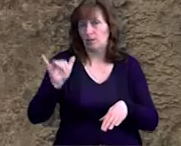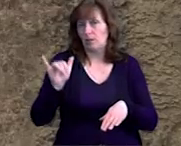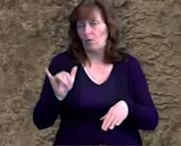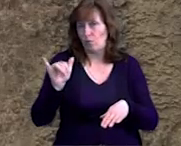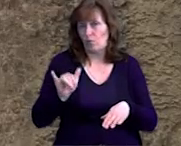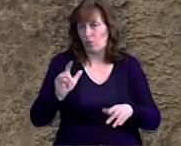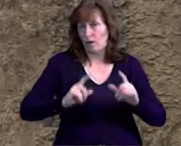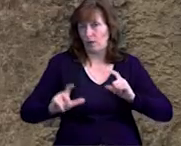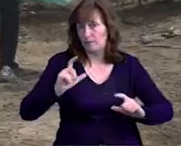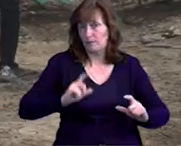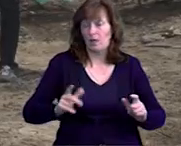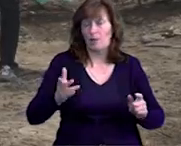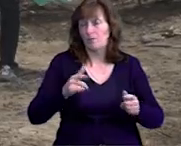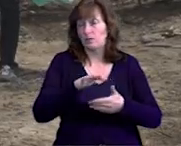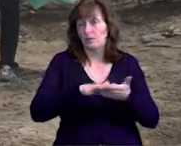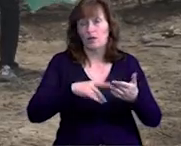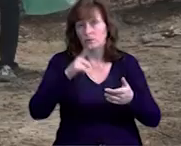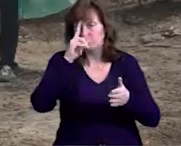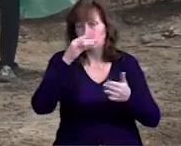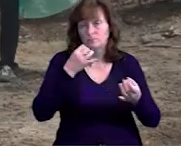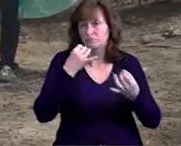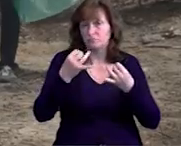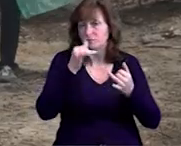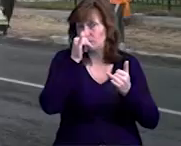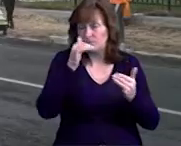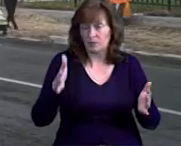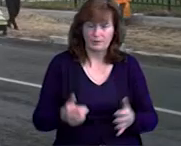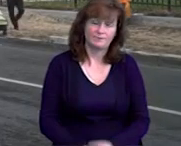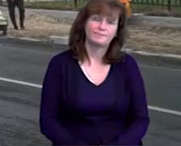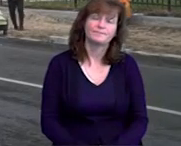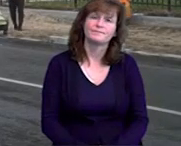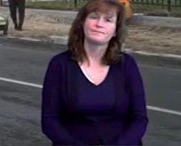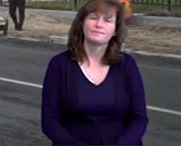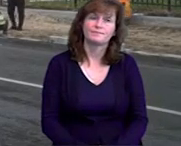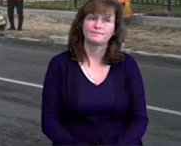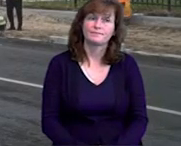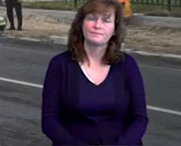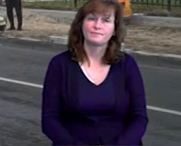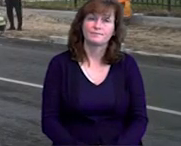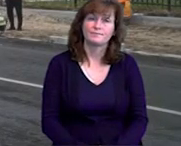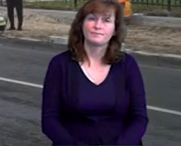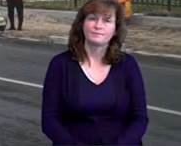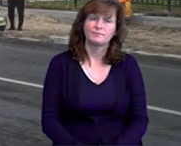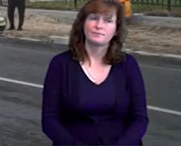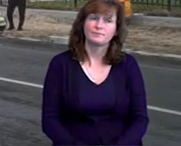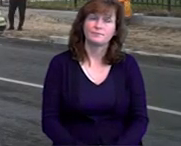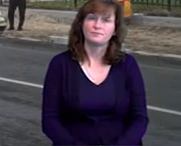дня відповіді не отримали. Готові надати його коментар у наступному випуску новин. Юлія Кулик, Дмитро Фальшевський. Новини на